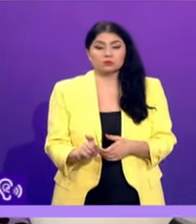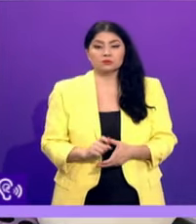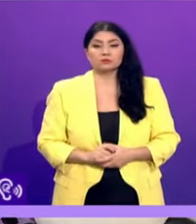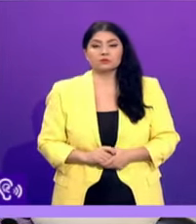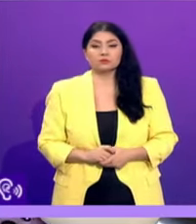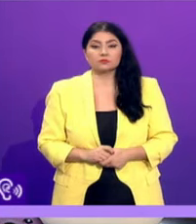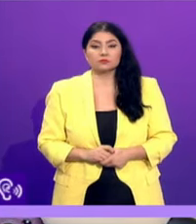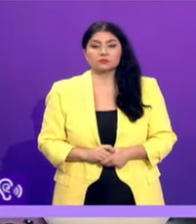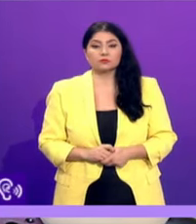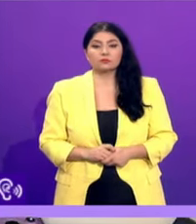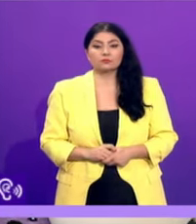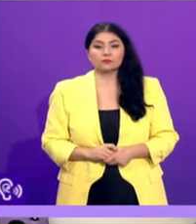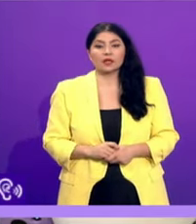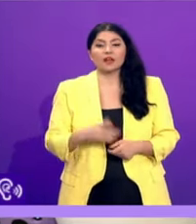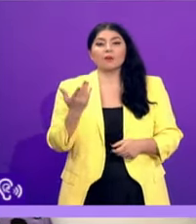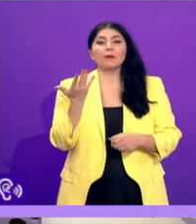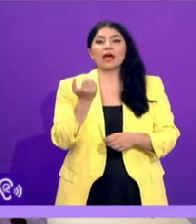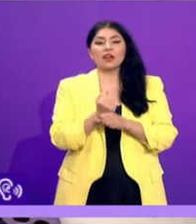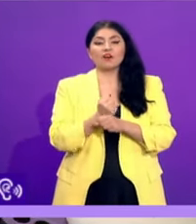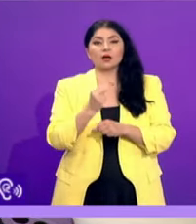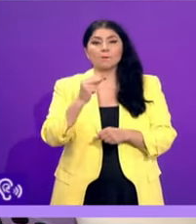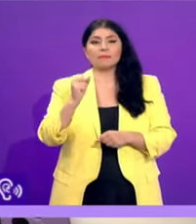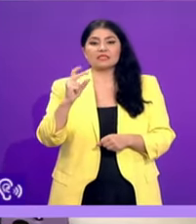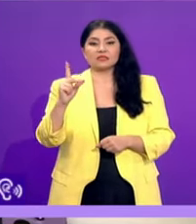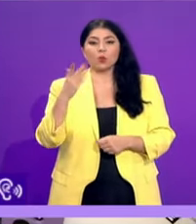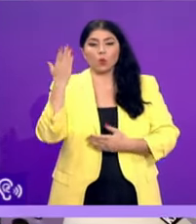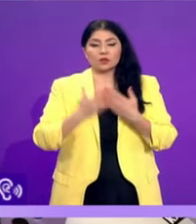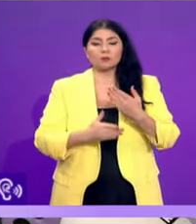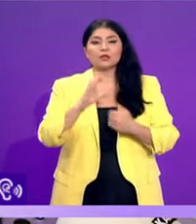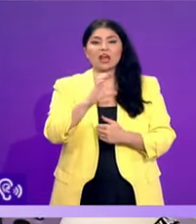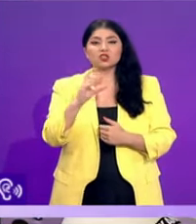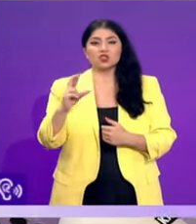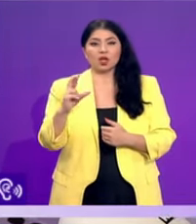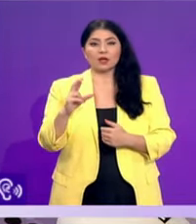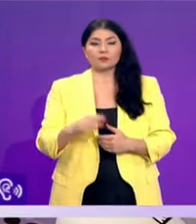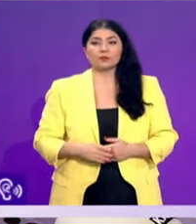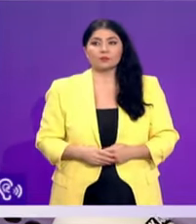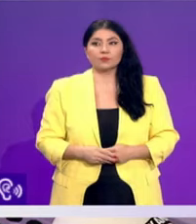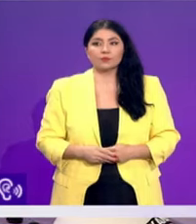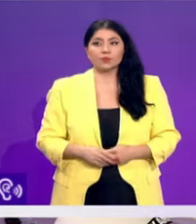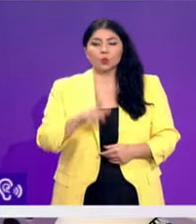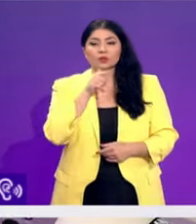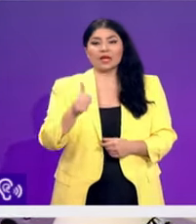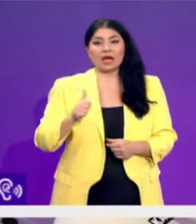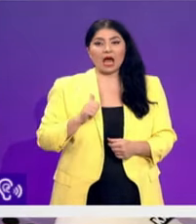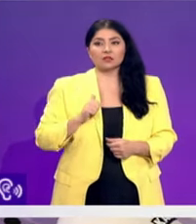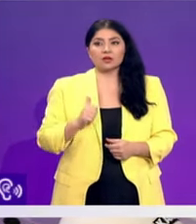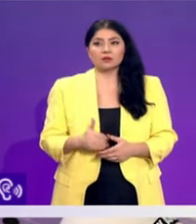Să oprească abuzurile PSD, ultimul, de la Curtea Constituțională a României, unde